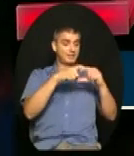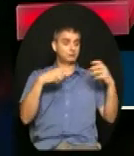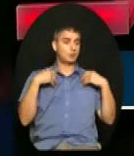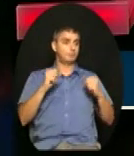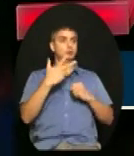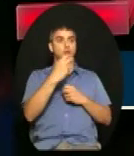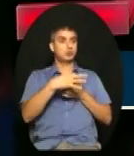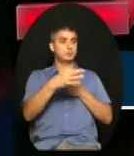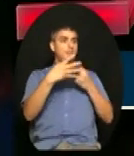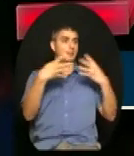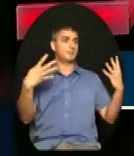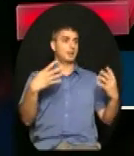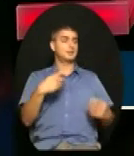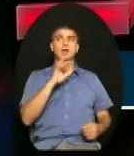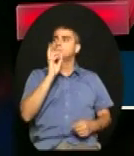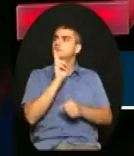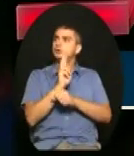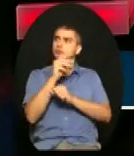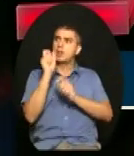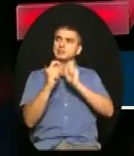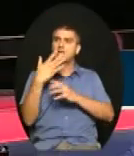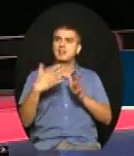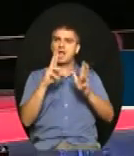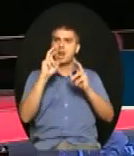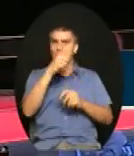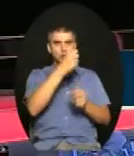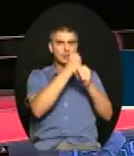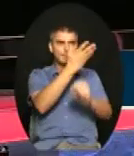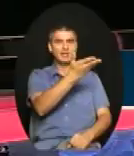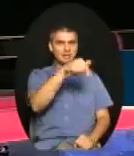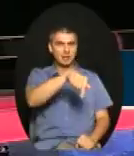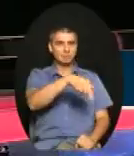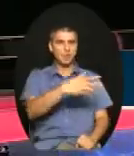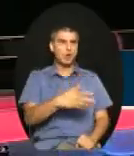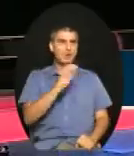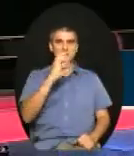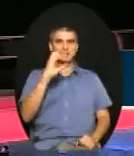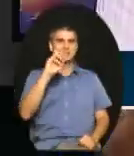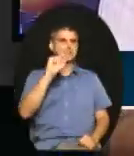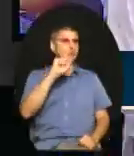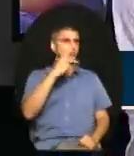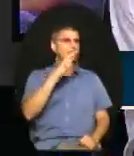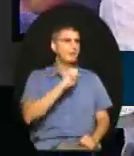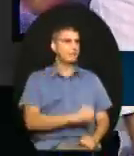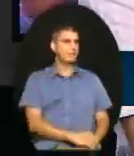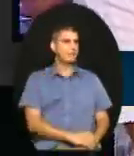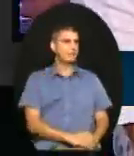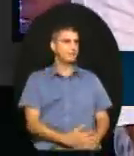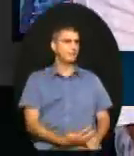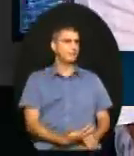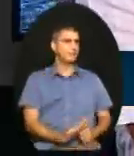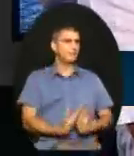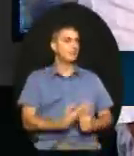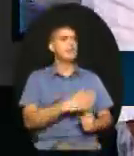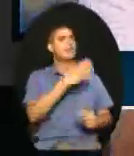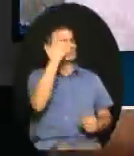של 300 מטר מהגדה. אבל זה כדי לשמור על אזרחי נחל עוז שאתה מייצג אותם פה, ועל אזרחי כיסופים. אבל זה המטרה. תאר לך